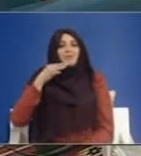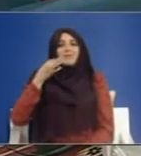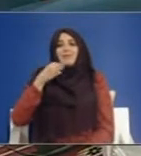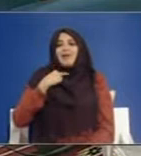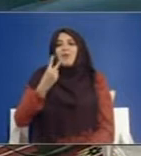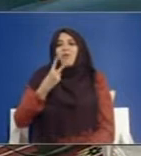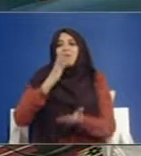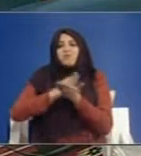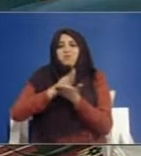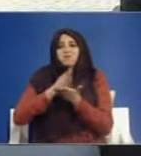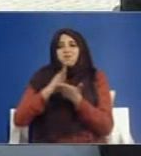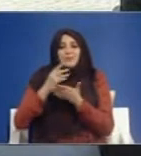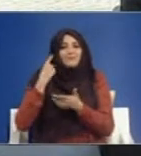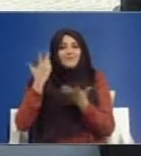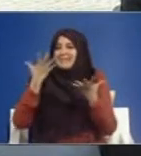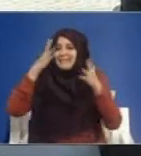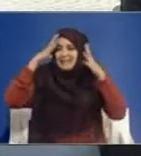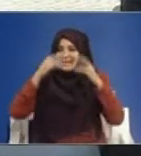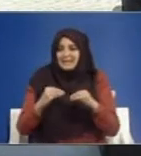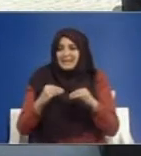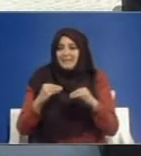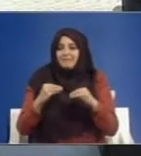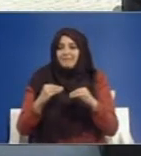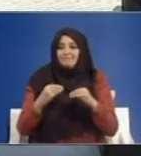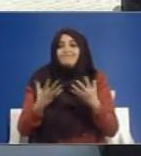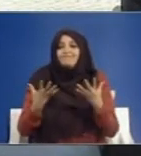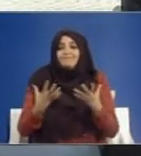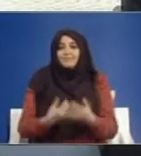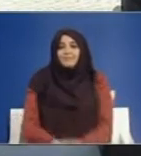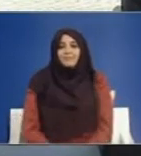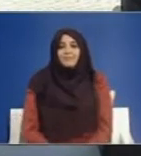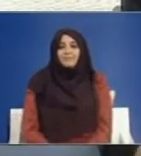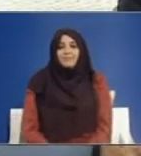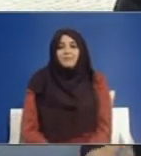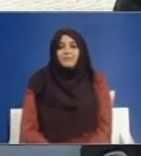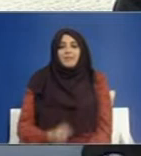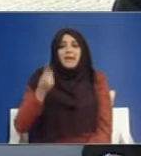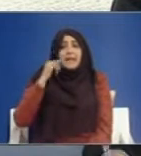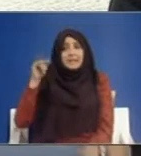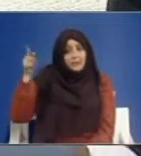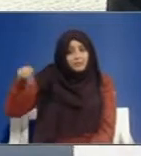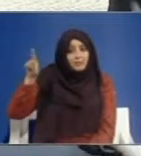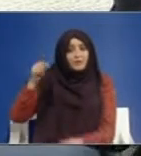مكالمة رديئة شوي. ايه ما اسمعك، ما سمعكش الشيخ. إذا سمعتها قولوا لي وش كاين إبراهيم.